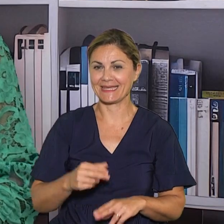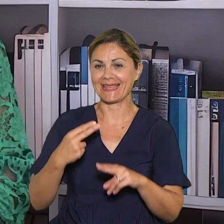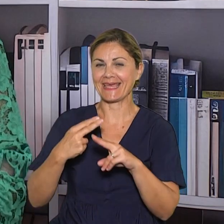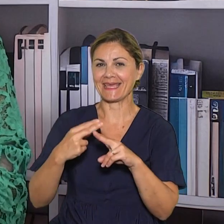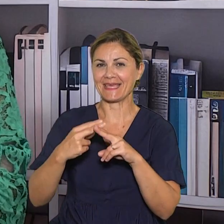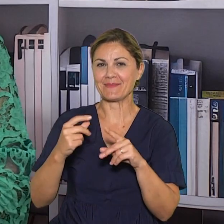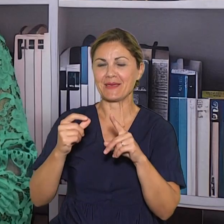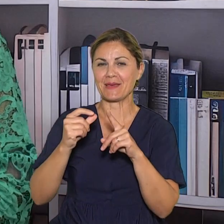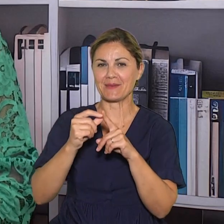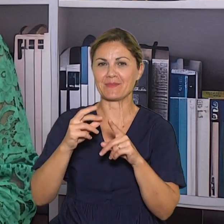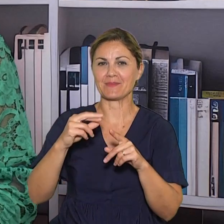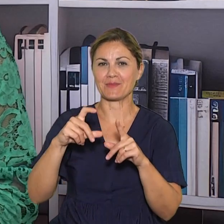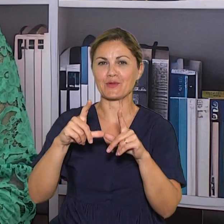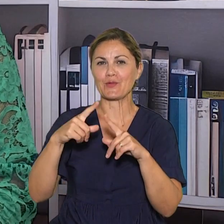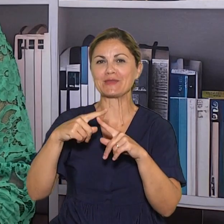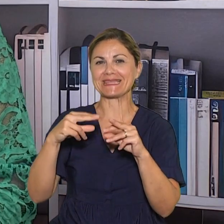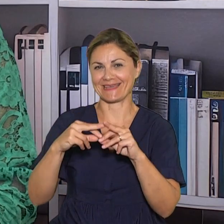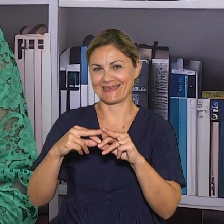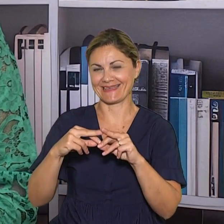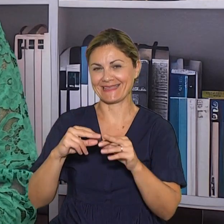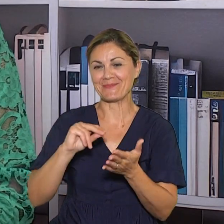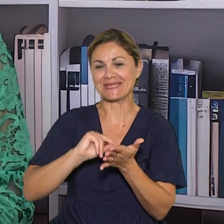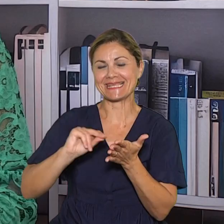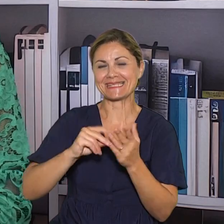Pruta, pa sam njoj napisala pismo.